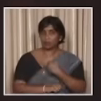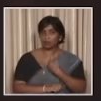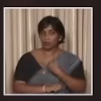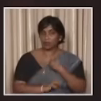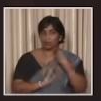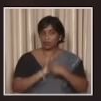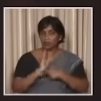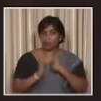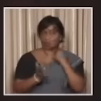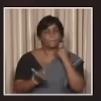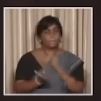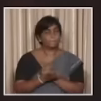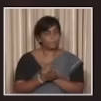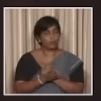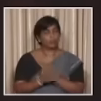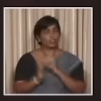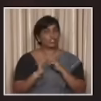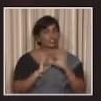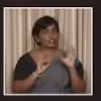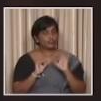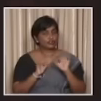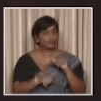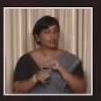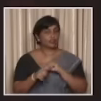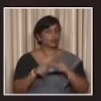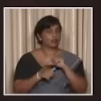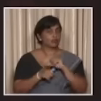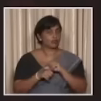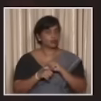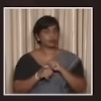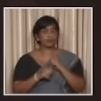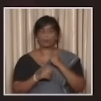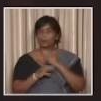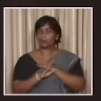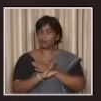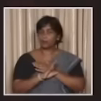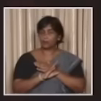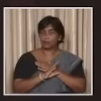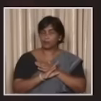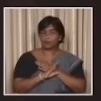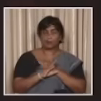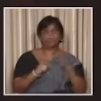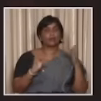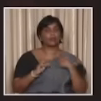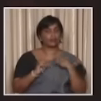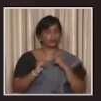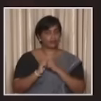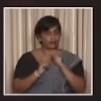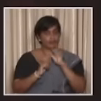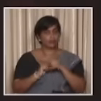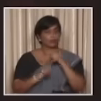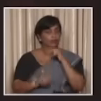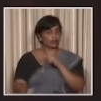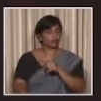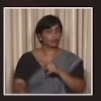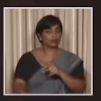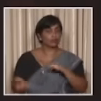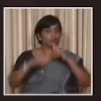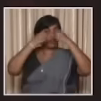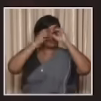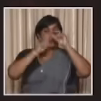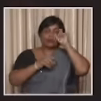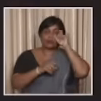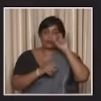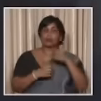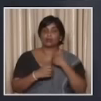මේ රටේ බැංකුවලට රක්ෂණ සහ ආයතන වලට මහා විශාල ප්‍රමාණයක වැඩ කළා තියෙනවා. ඔබතුමා Google එකට